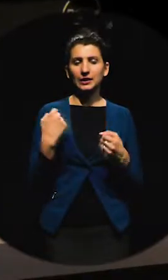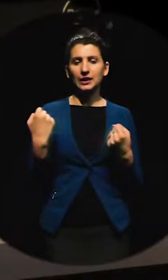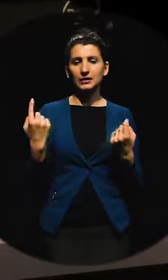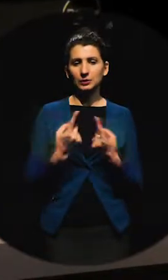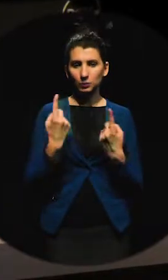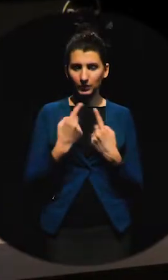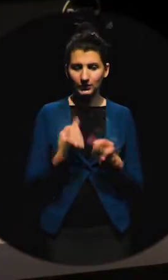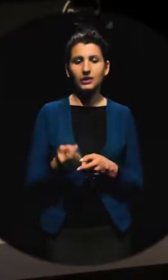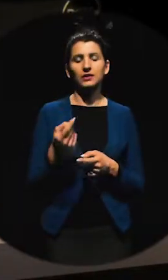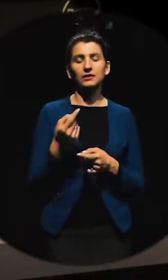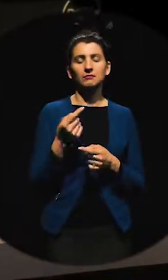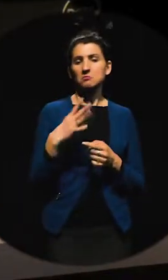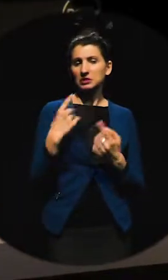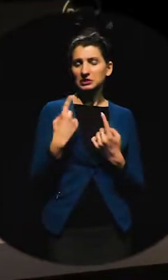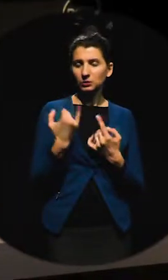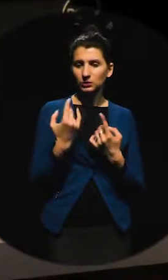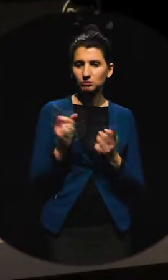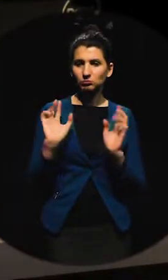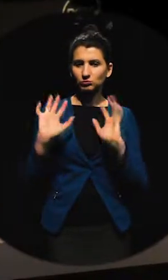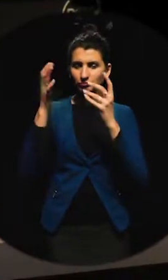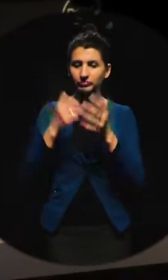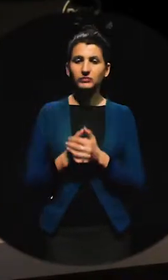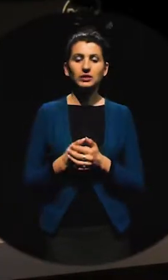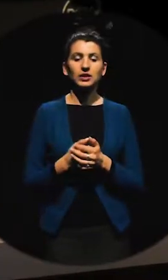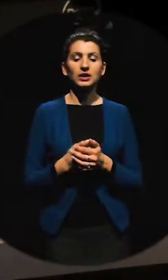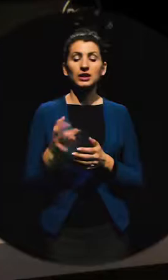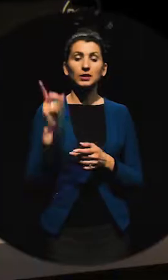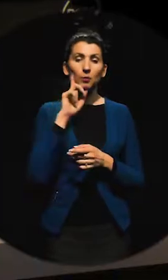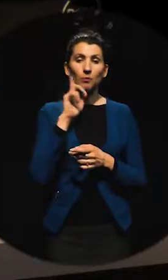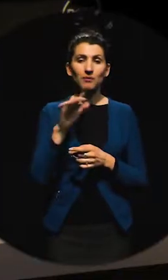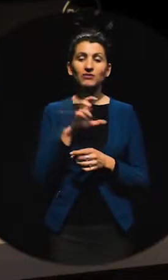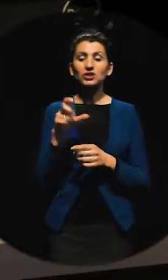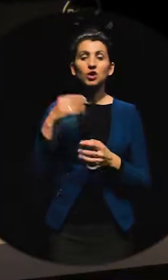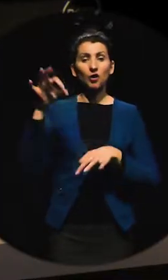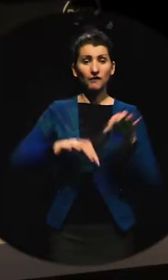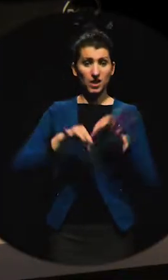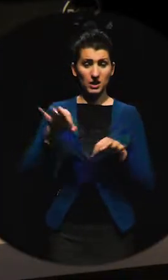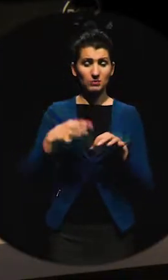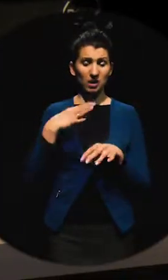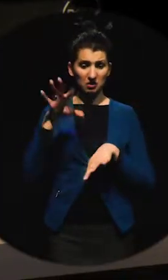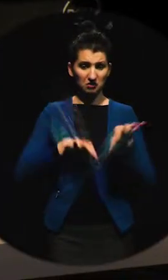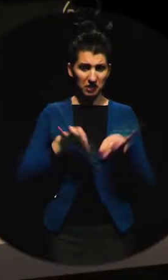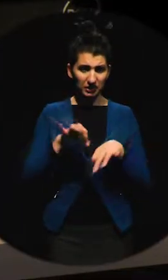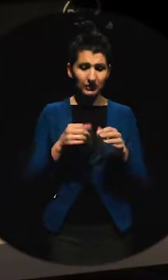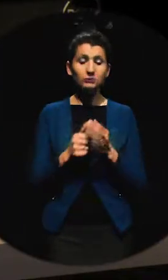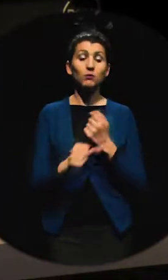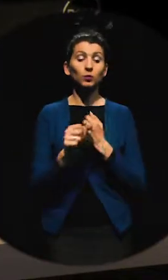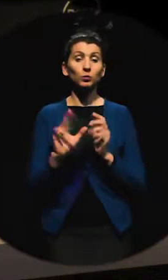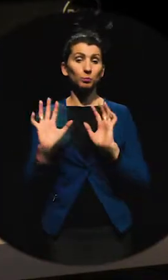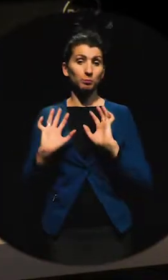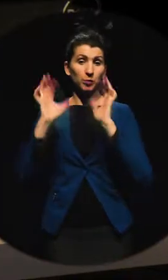Shaken Not Stirred, który w czasie konferencji zwołanej właśnie z powodu tego